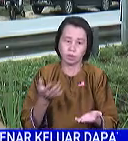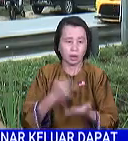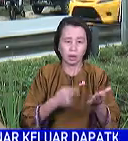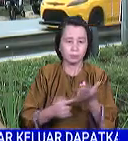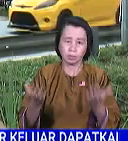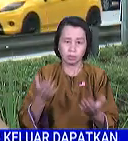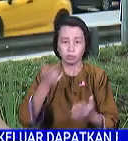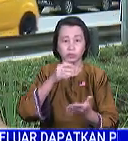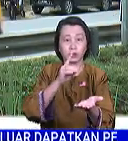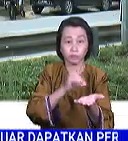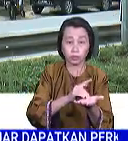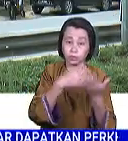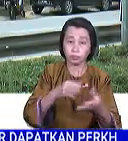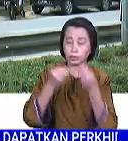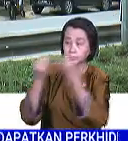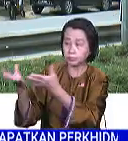sebab doktor telah berikan dia